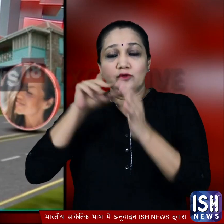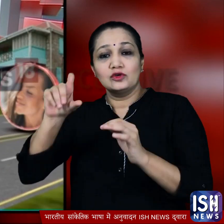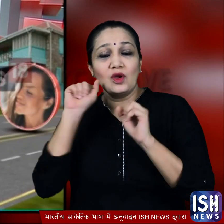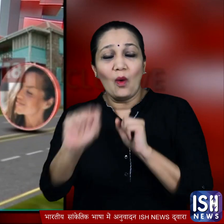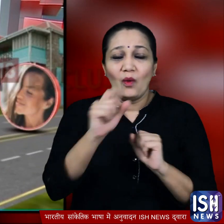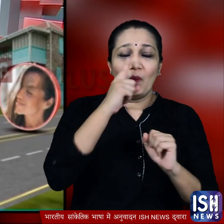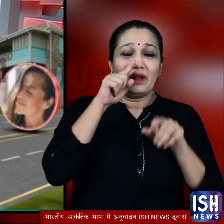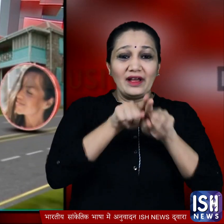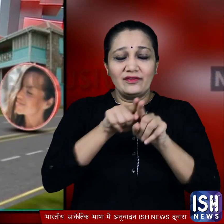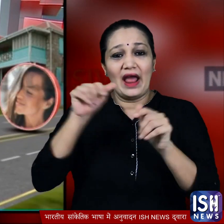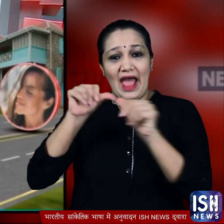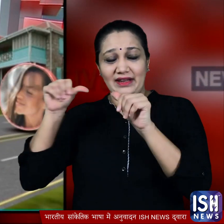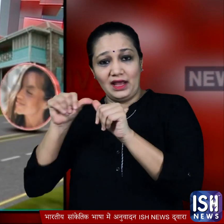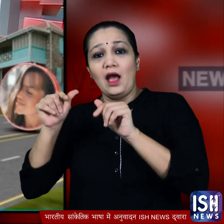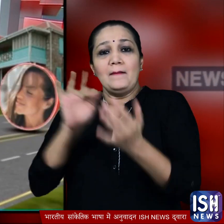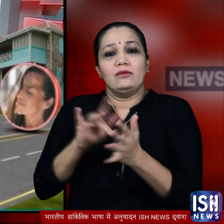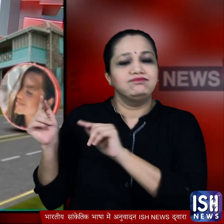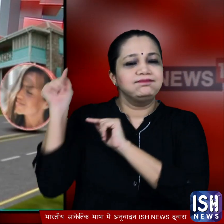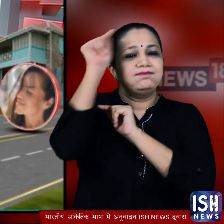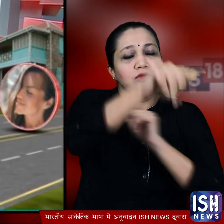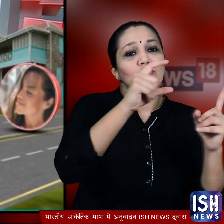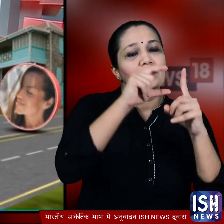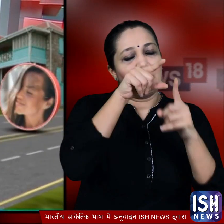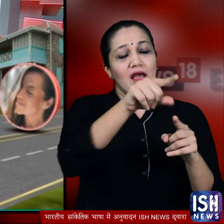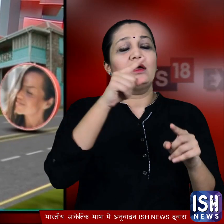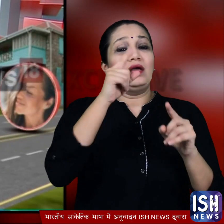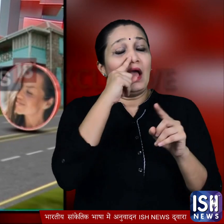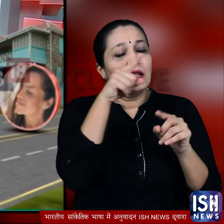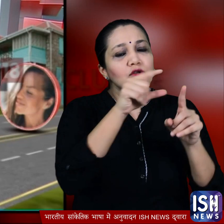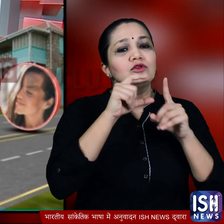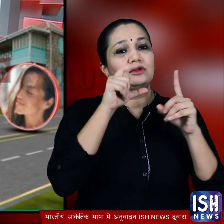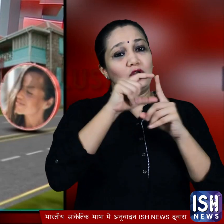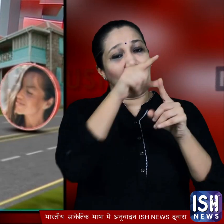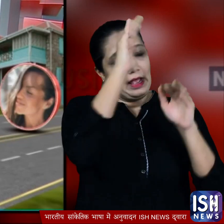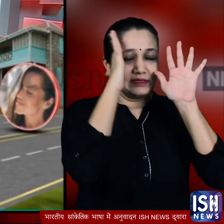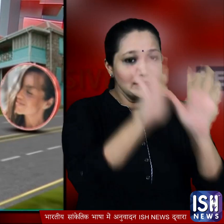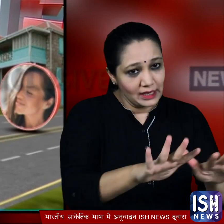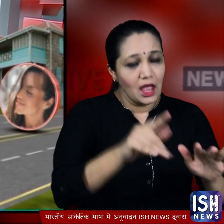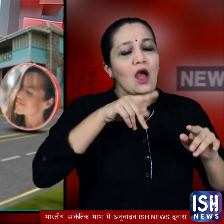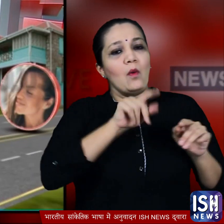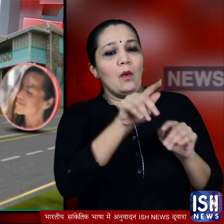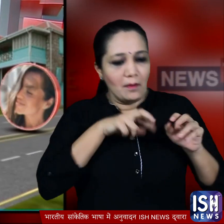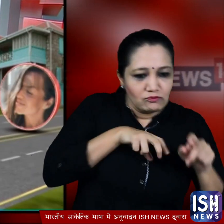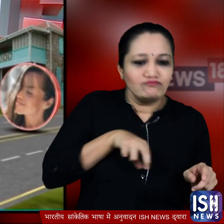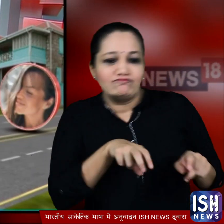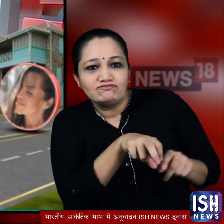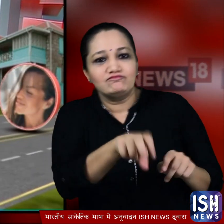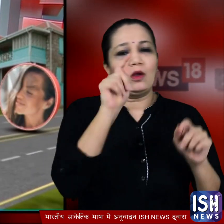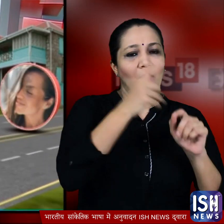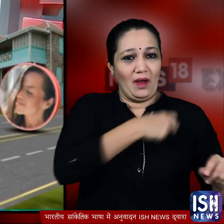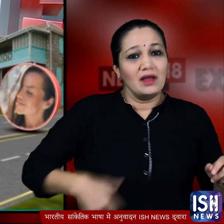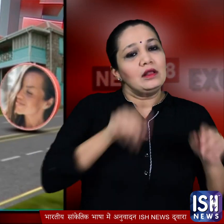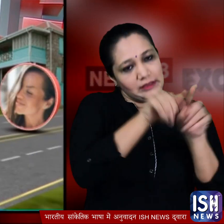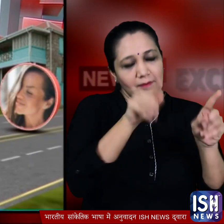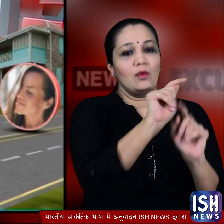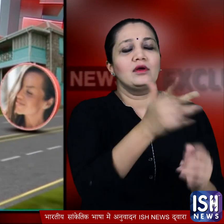मिलने के लिए एंटीगा से डोमिनिका गए थे। मेहुल चोकसी की गर्लफ्रेंड डोमिनिका में एक मॉडल हैं जिनसे मिलने के लिए मेहुल